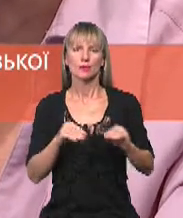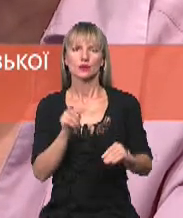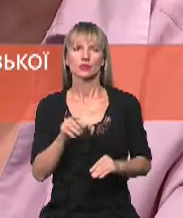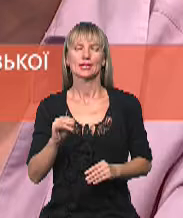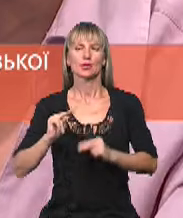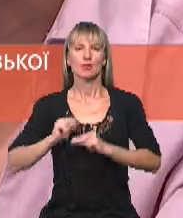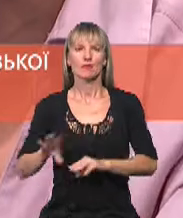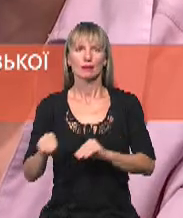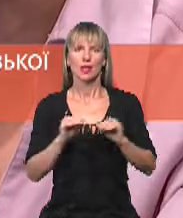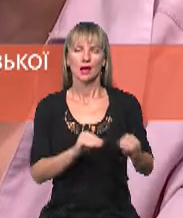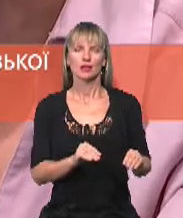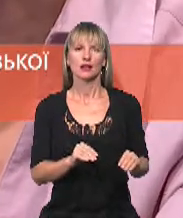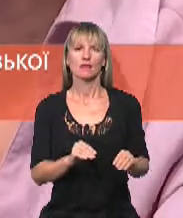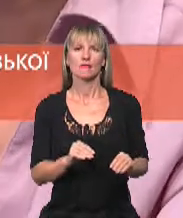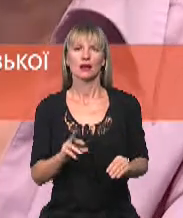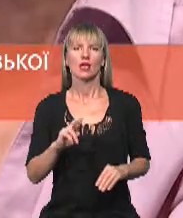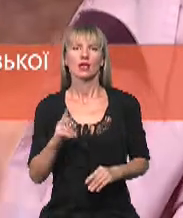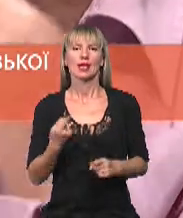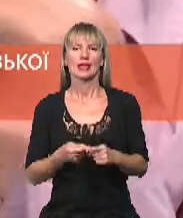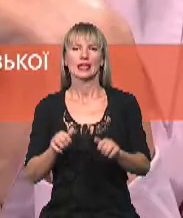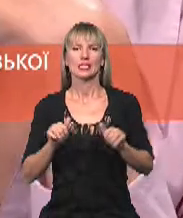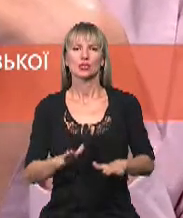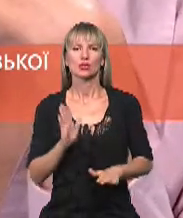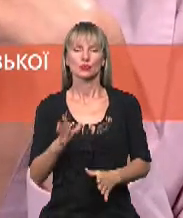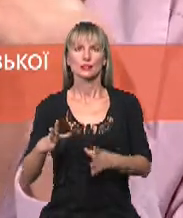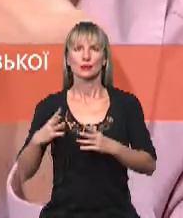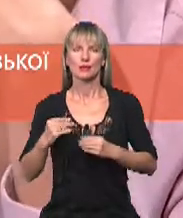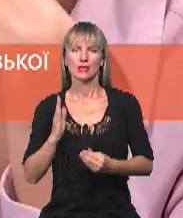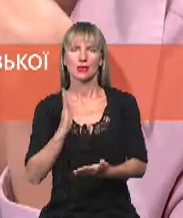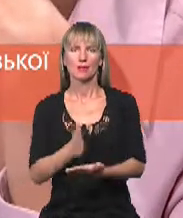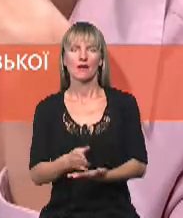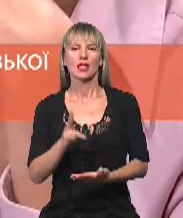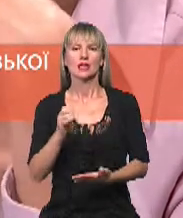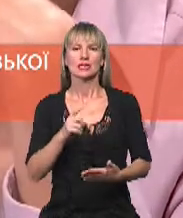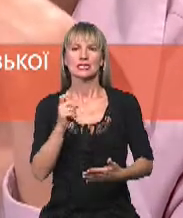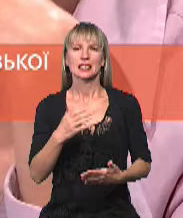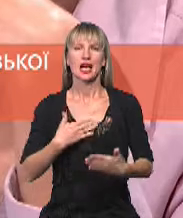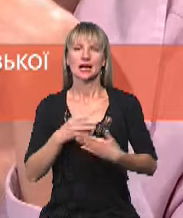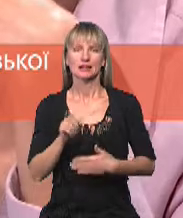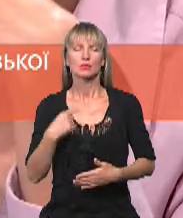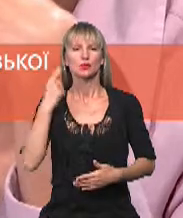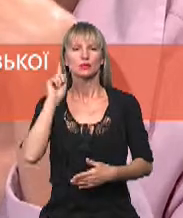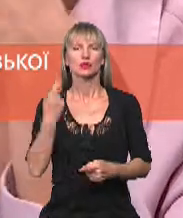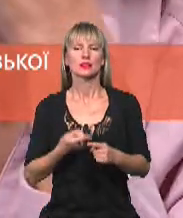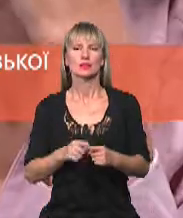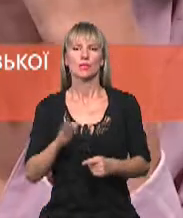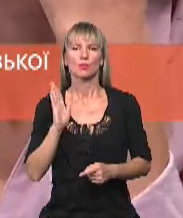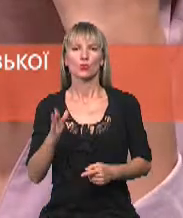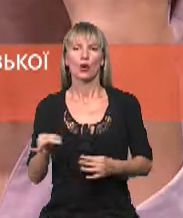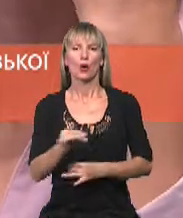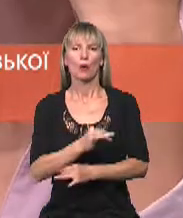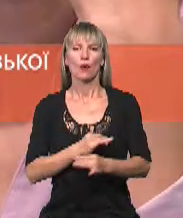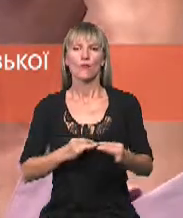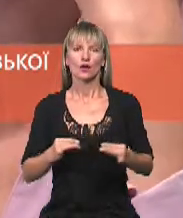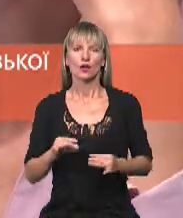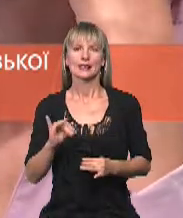трудових мігрантів. І як це рішення буде спільно напрацьоване з активістами, ми сподіваємося, що це буде